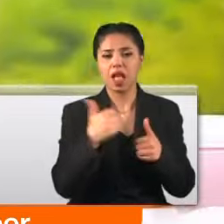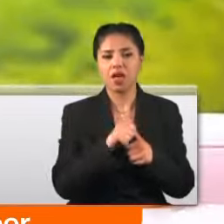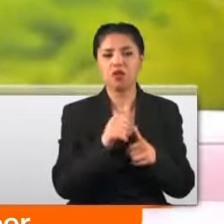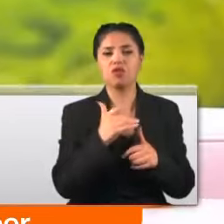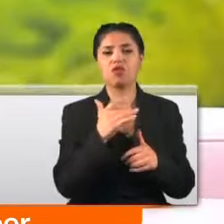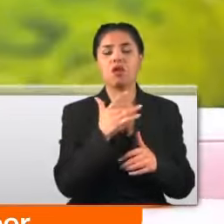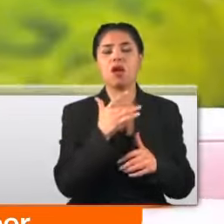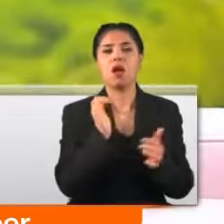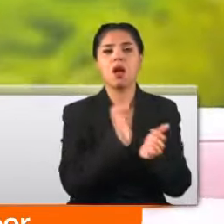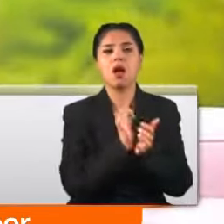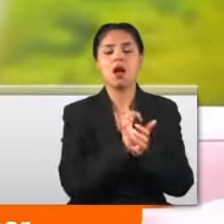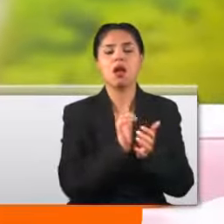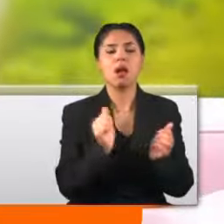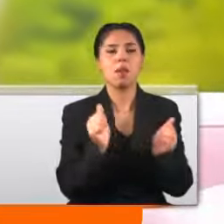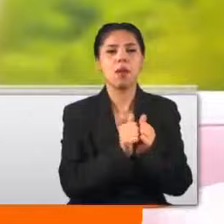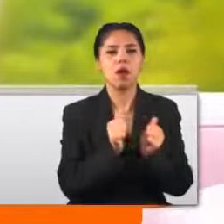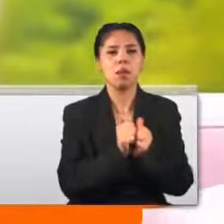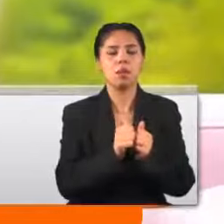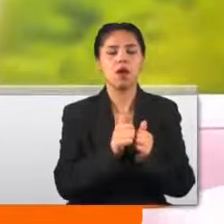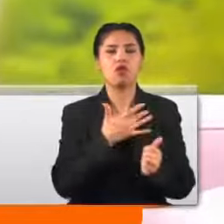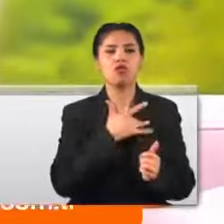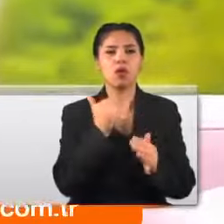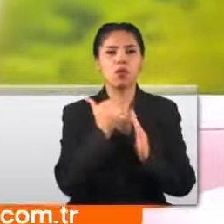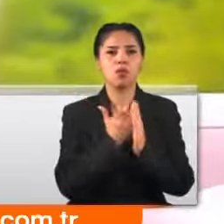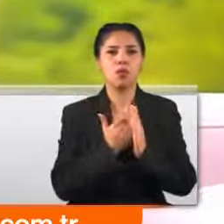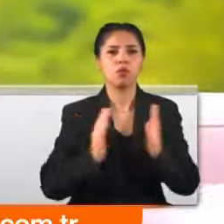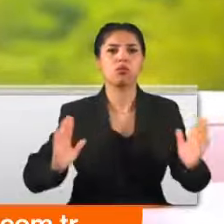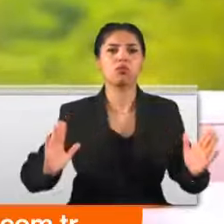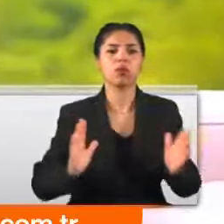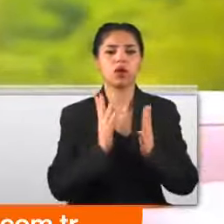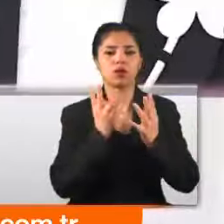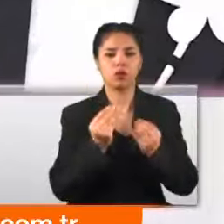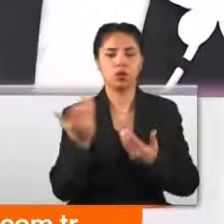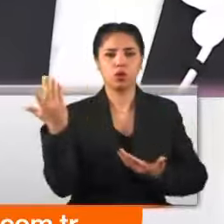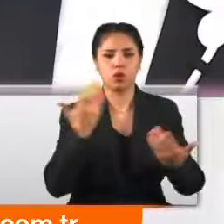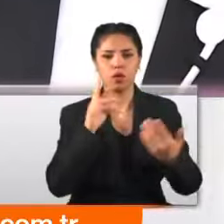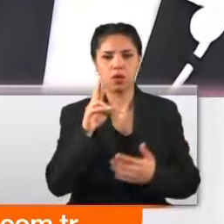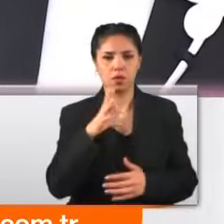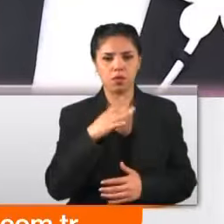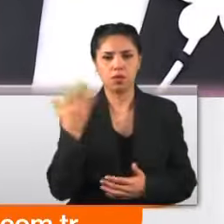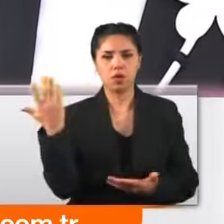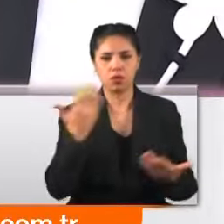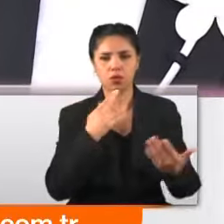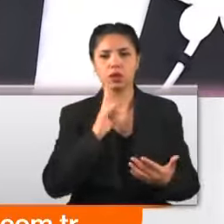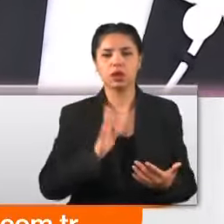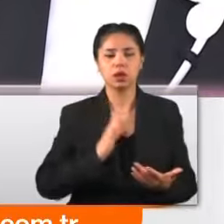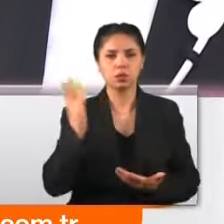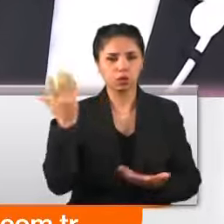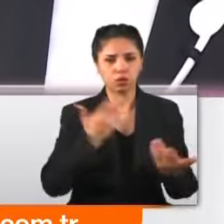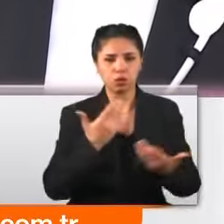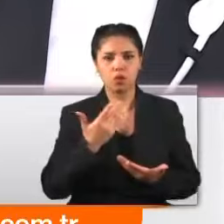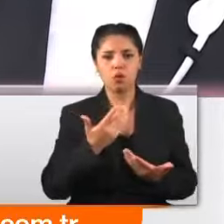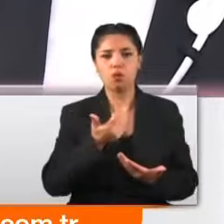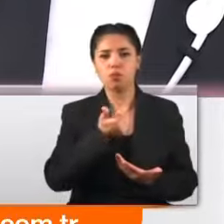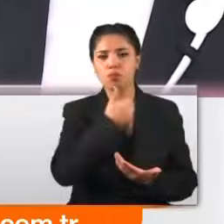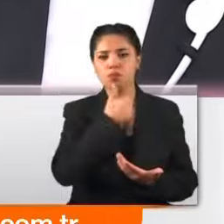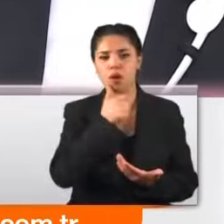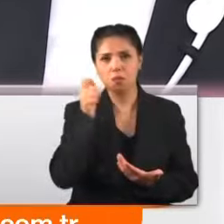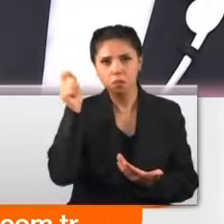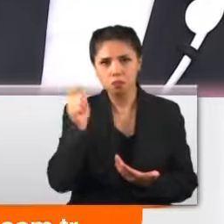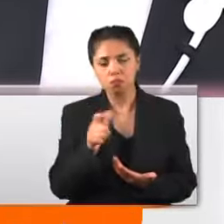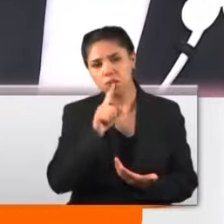karşı karşıya geldi. İddialar havada uçuştu. Darp raporları vardı. Kaç defa beni dövdü, kızımı dövdü. Bunu babama da